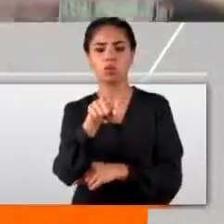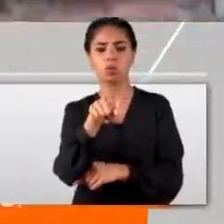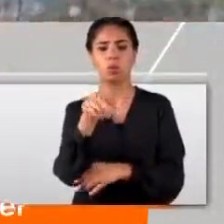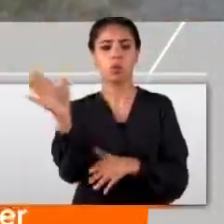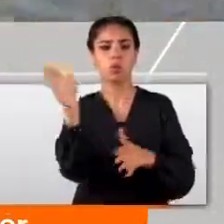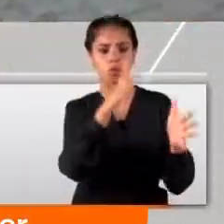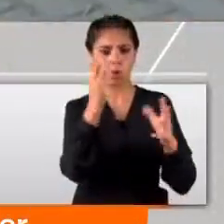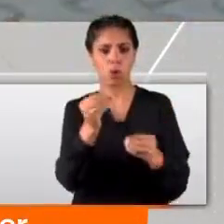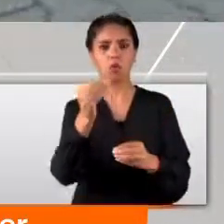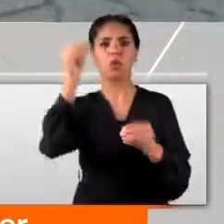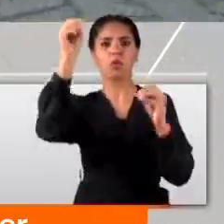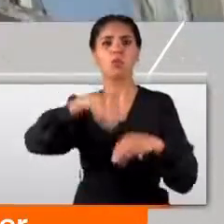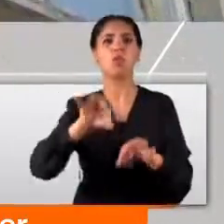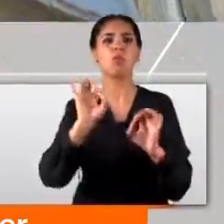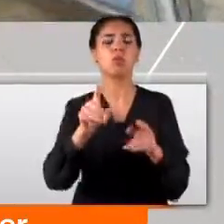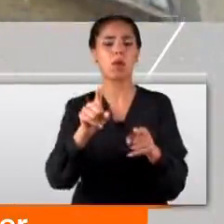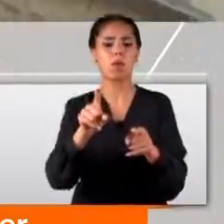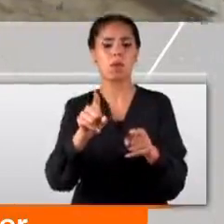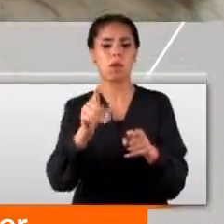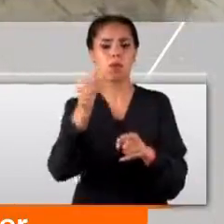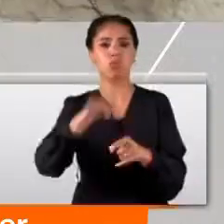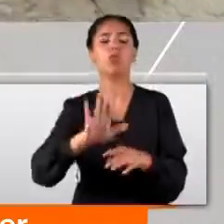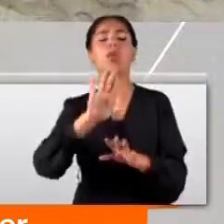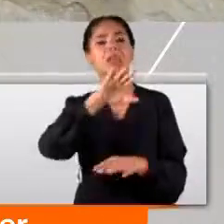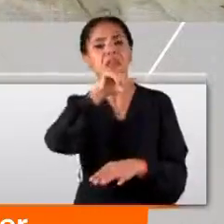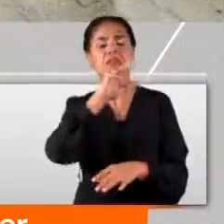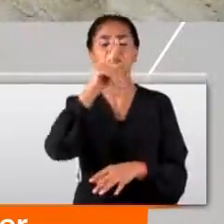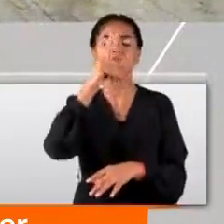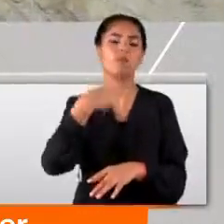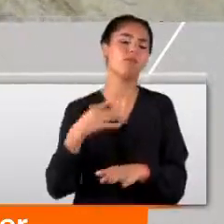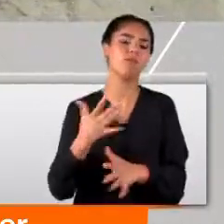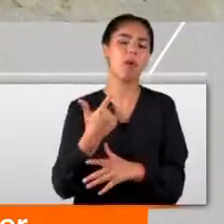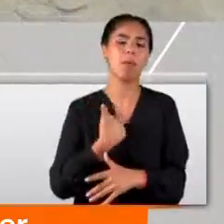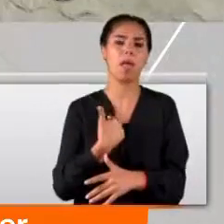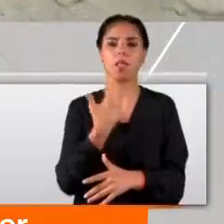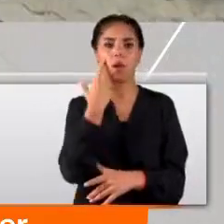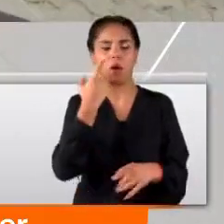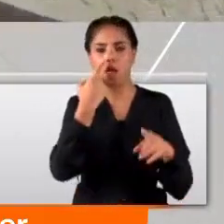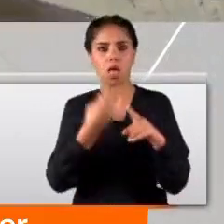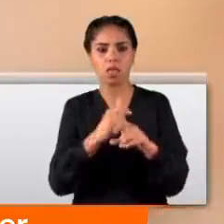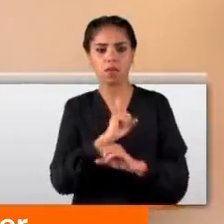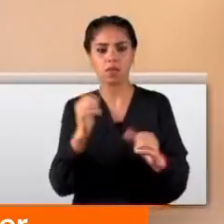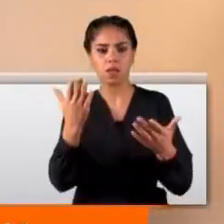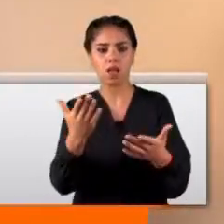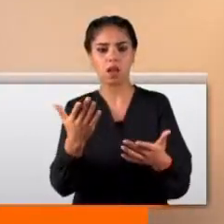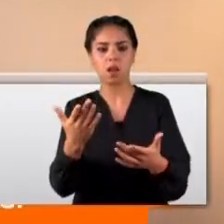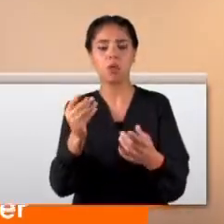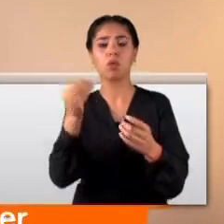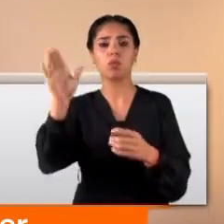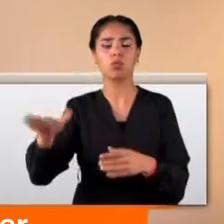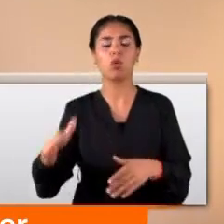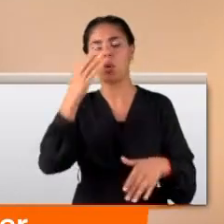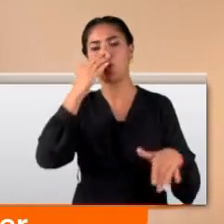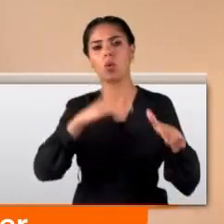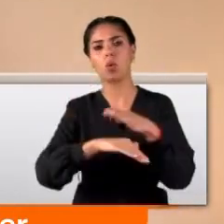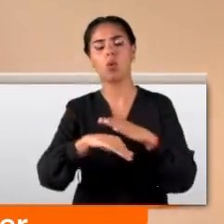çıksa, fırtına çıksa düşecek aşağıya abi. İlla çocuk diyor ki yaşlı bir kadın gelse, ben gelsem benim kafama da gelecek abi. Camları görmüyor mu abi? Berat yoğun bakımda